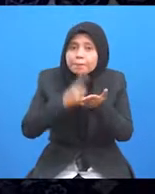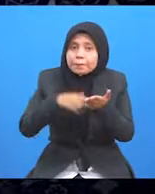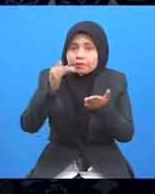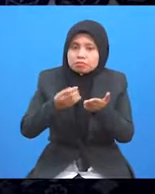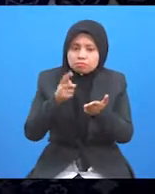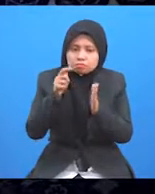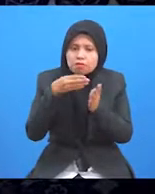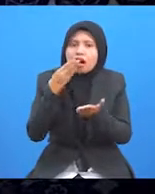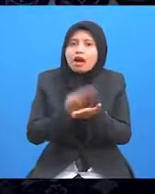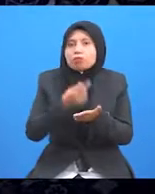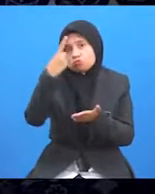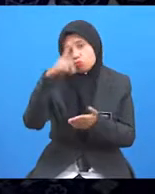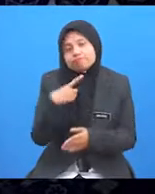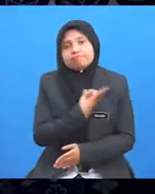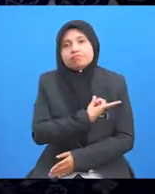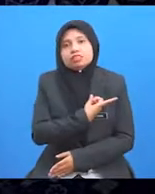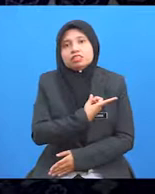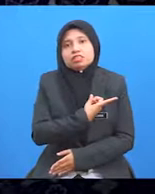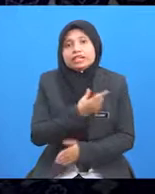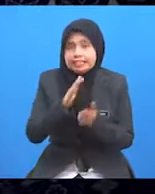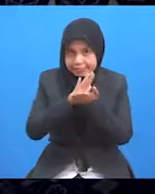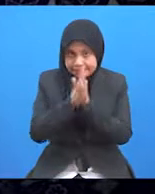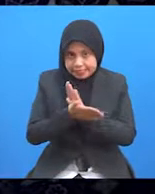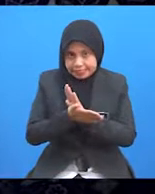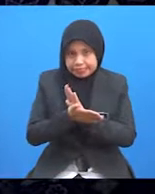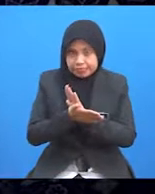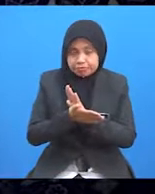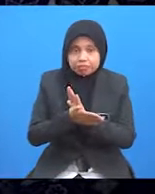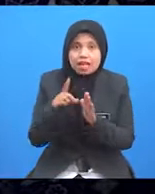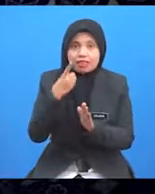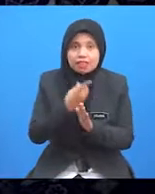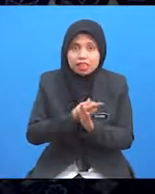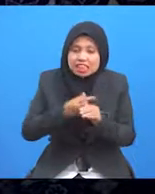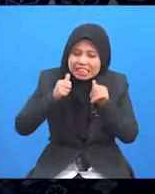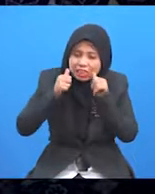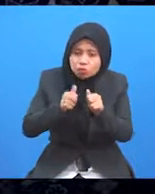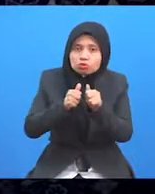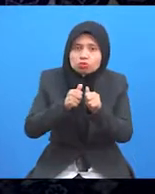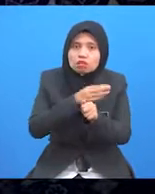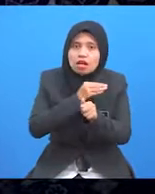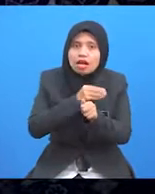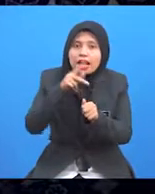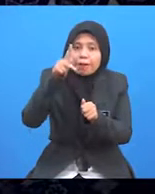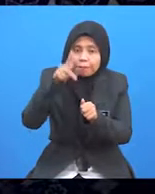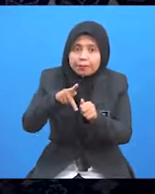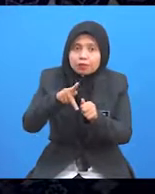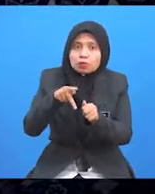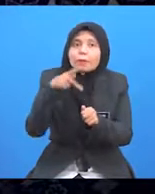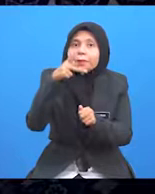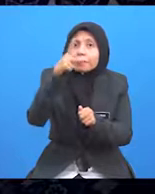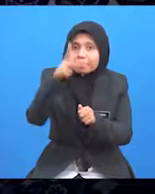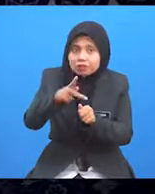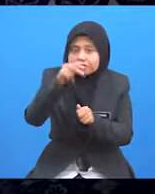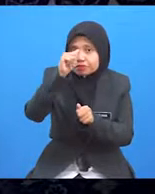selayaknyalah kita mengikuti dan mematuhi apa yang telah ditetapkan oleh Allah Subhanahu Wa